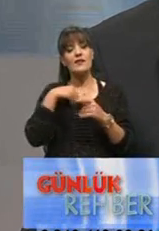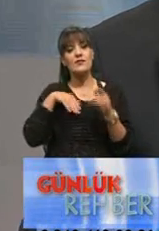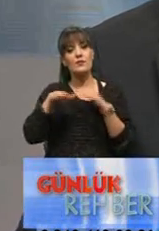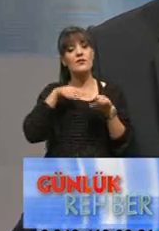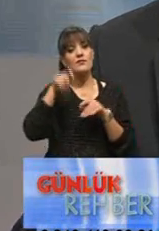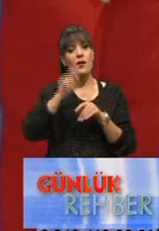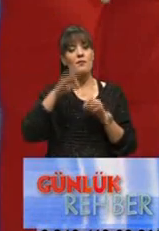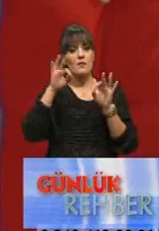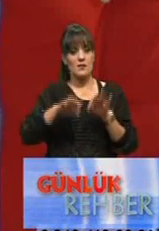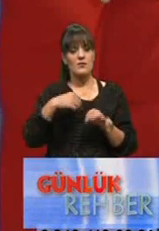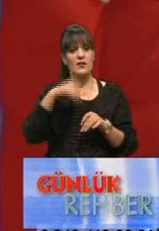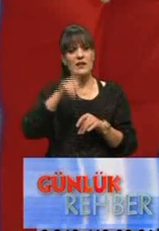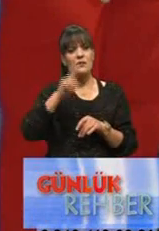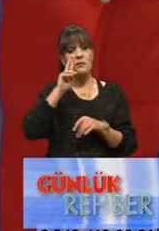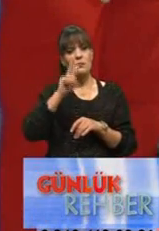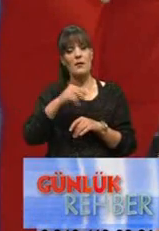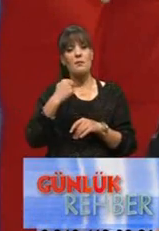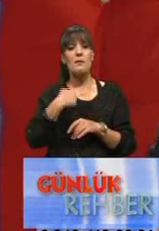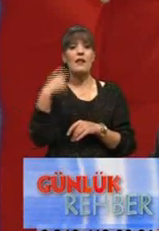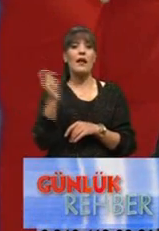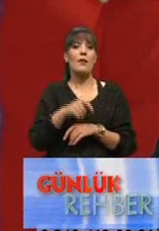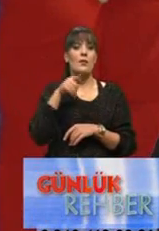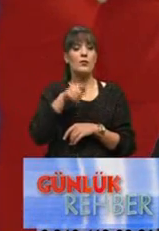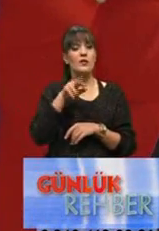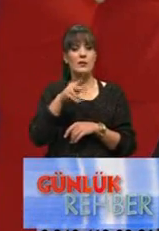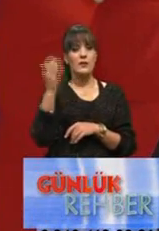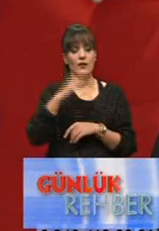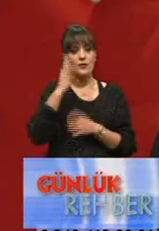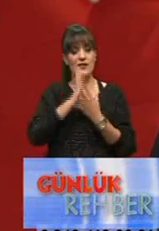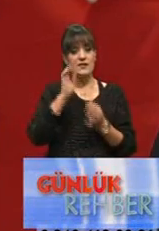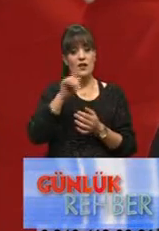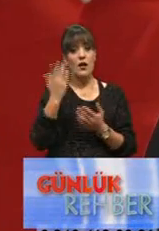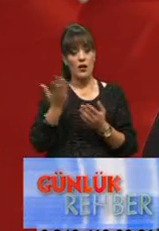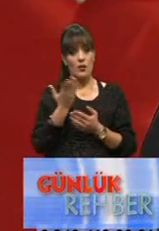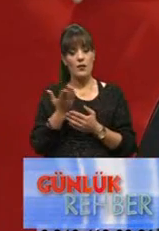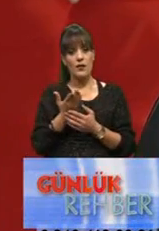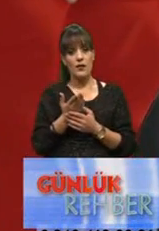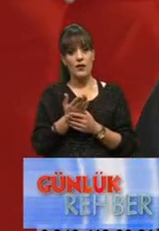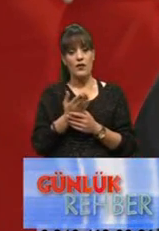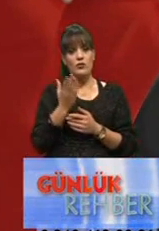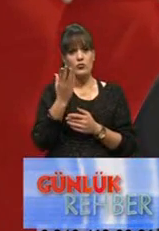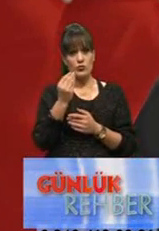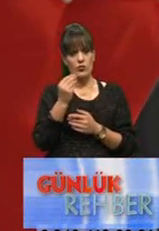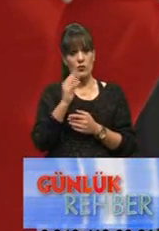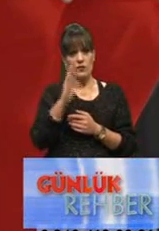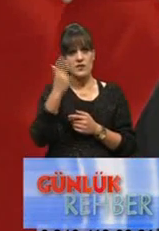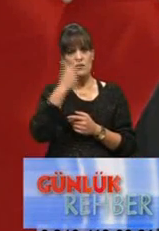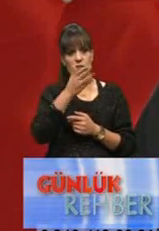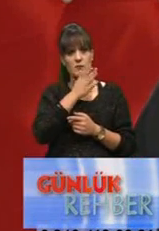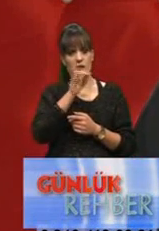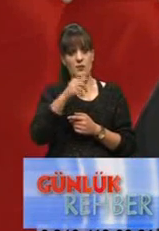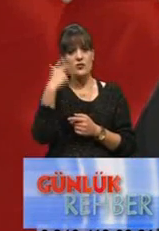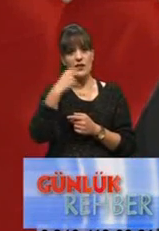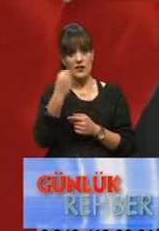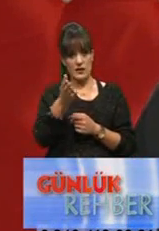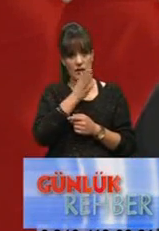başladık. Şimdi öyle ilk bakışta ya ben de yaparım bunu gibi geliyor insana. Evet. Fakat çok mu şarkı bilmek lazım? Şarkıları